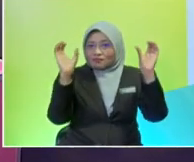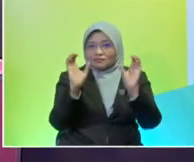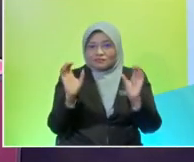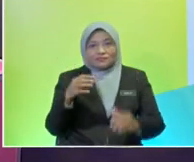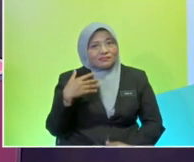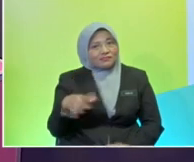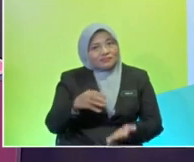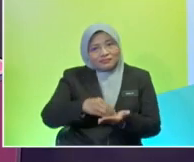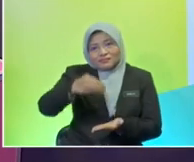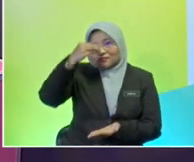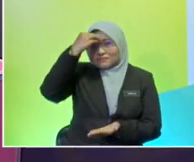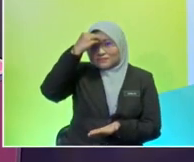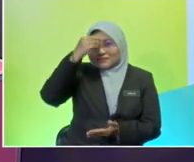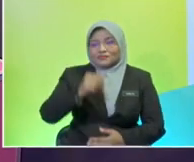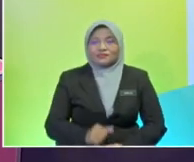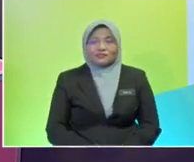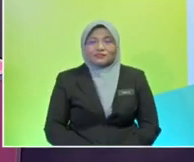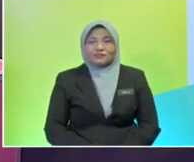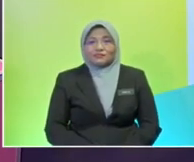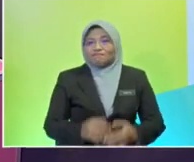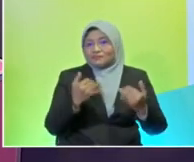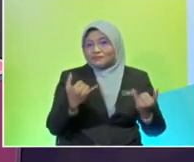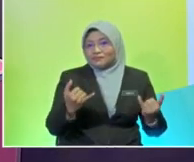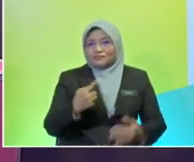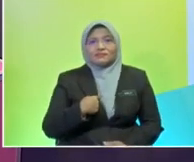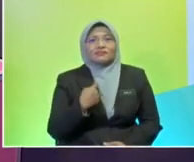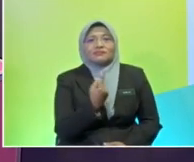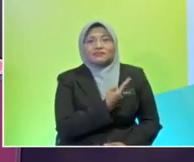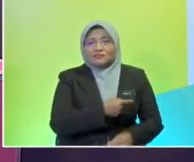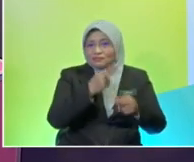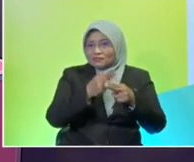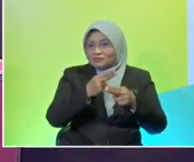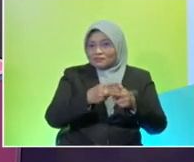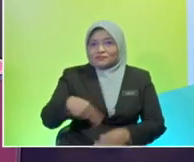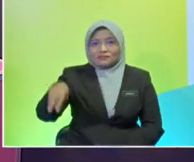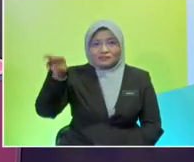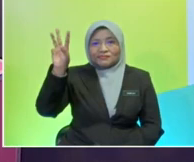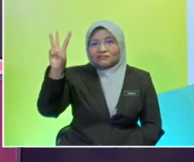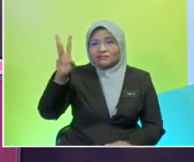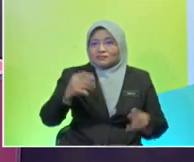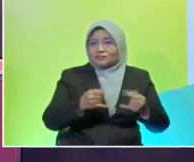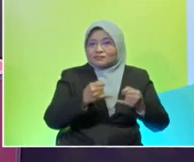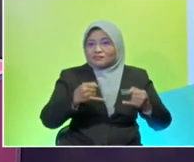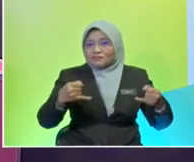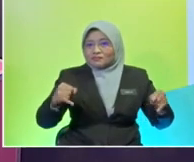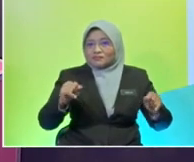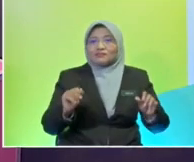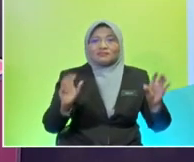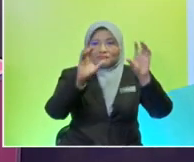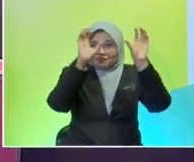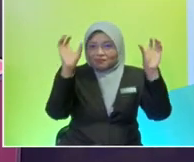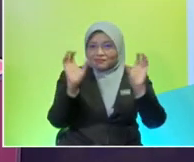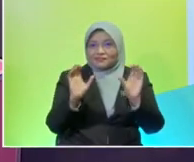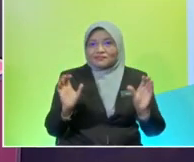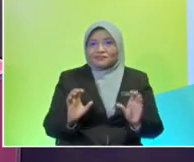di rumah untuk menamakan 6 jenis cuaca yang telah kita belajar sebentar tadi baik murid-murid di rumah kita